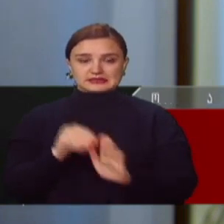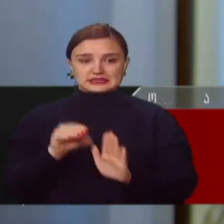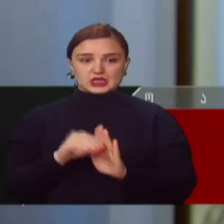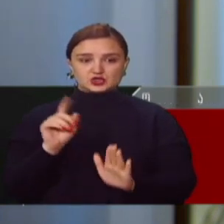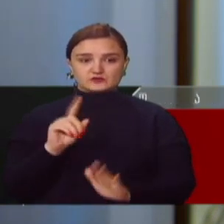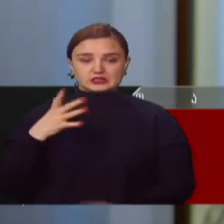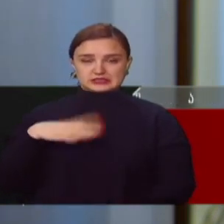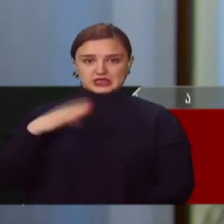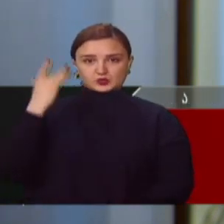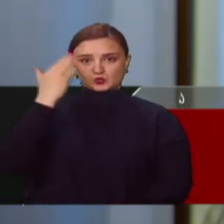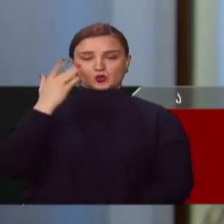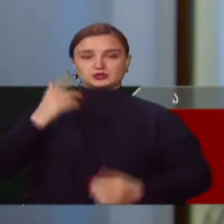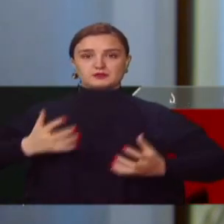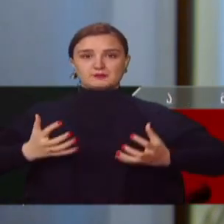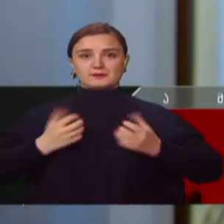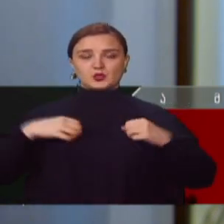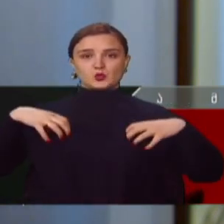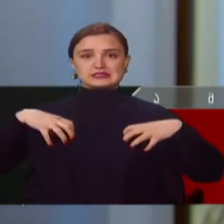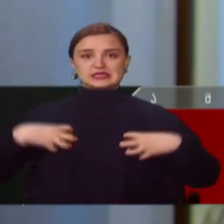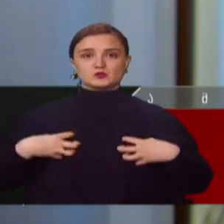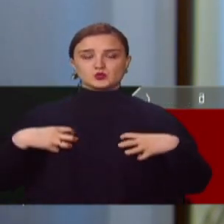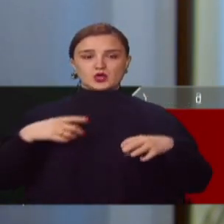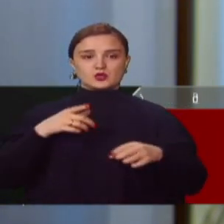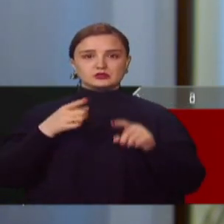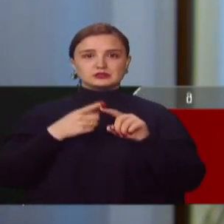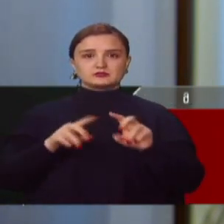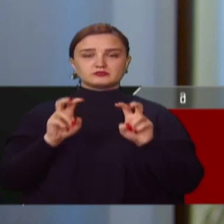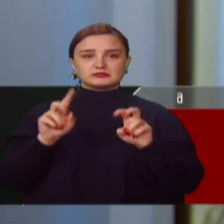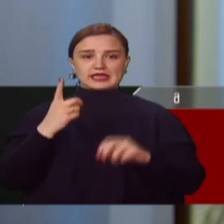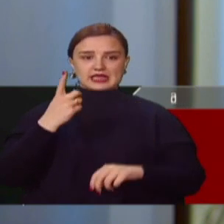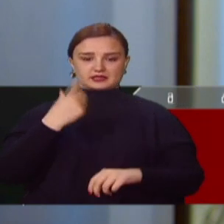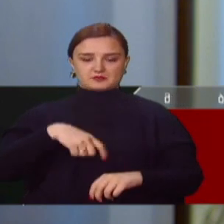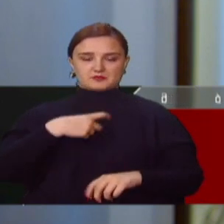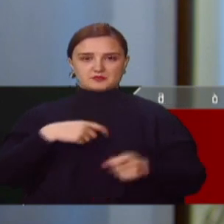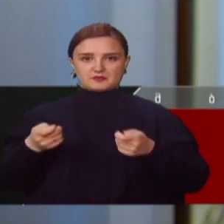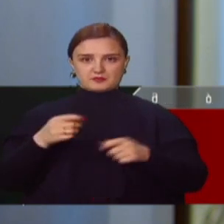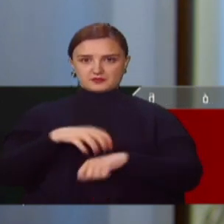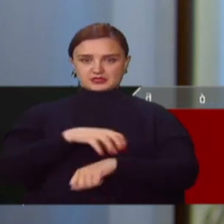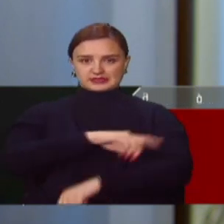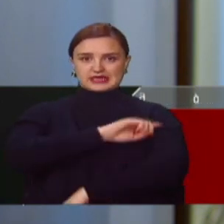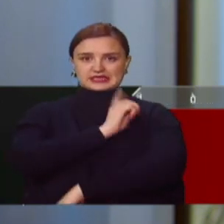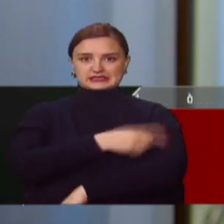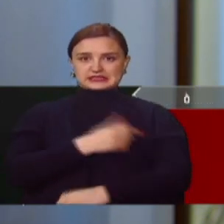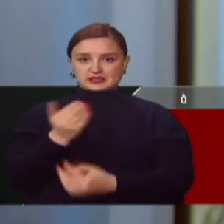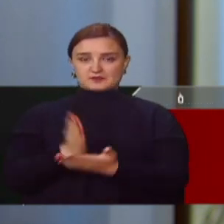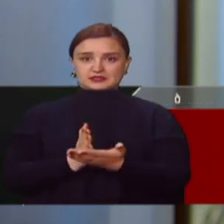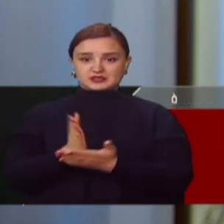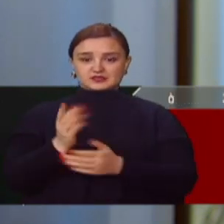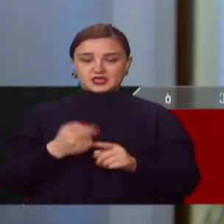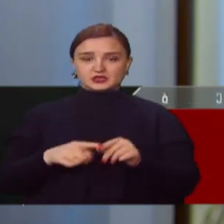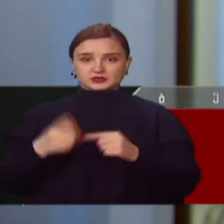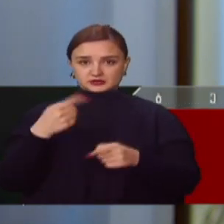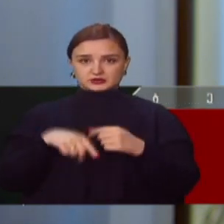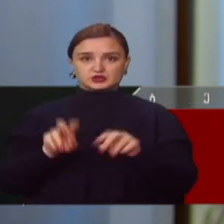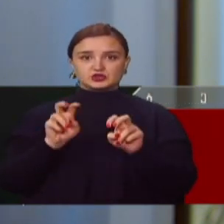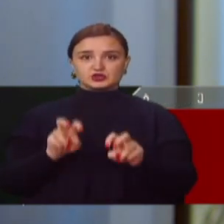რომელიც ქართულმა უცხოებმა მიიღო სამწუხაროდ გულისხმობდა ზუსტად ერთპარტიული მართველობის განმტკიცებისკენ სვას და ეს ნიშნავდა იმ